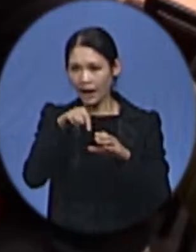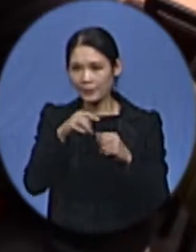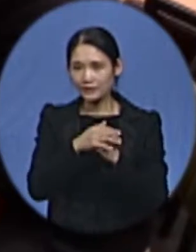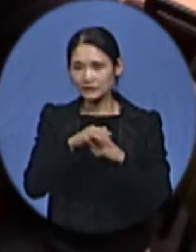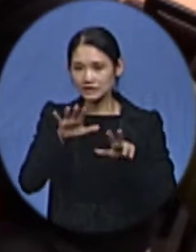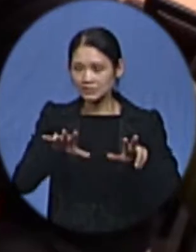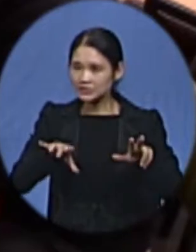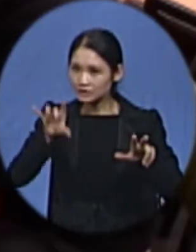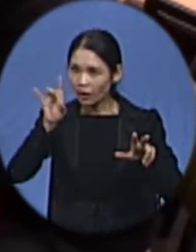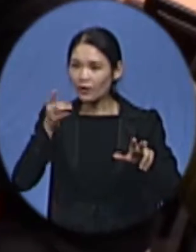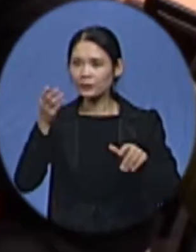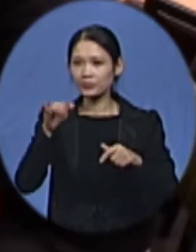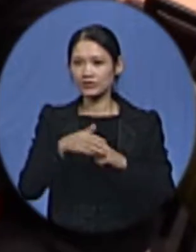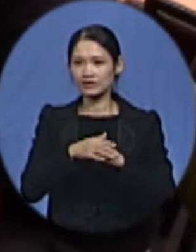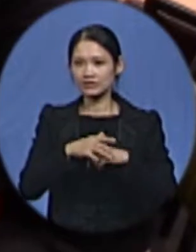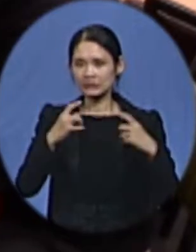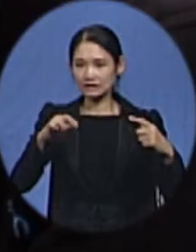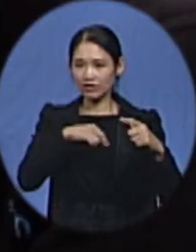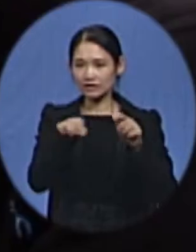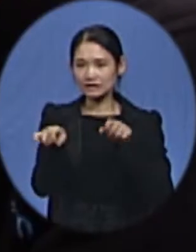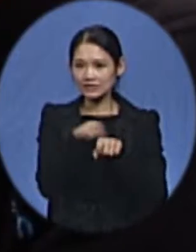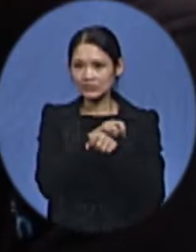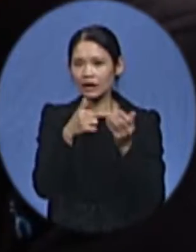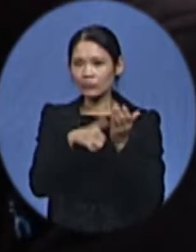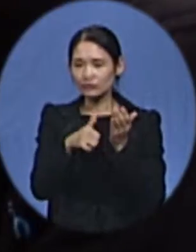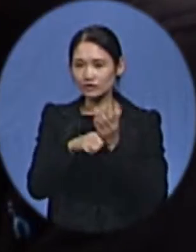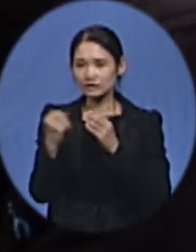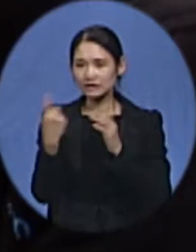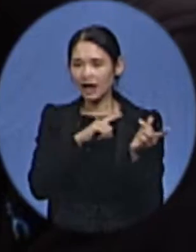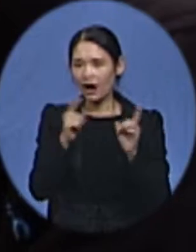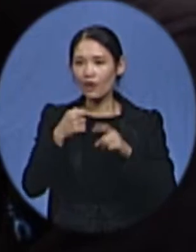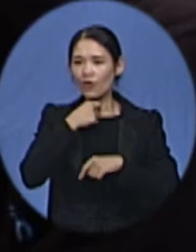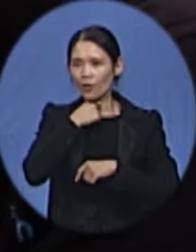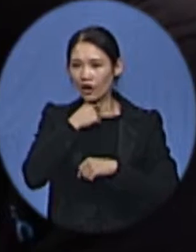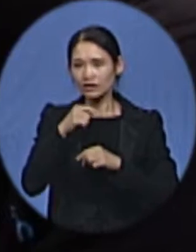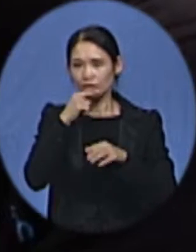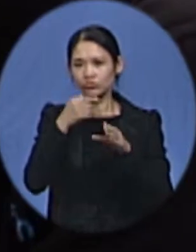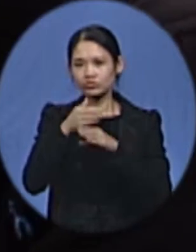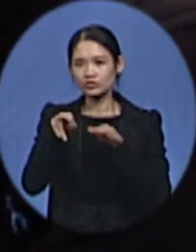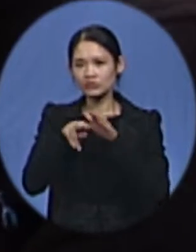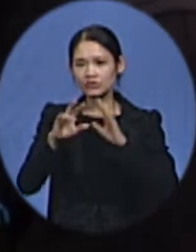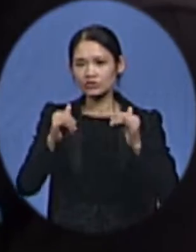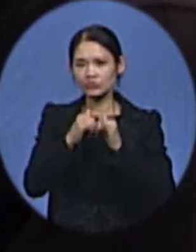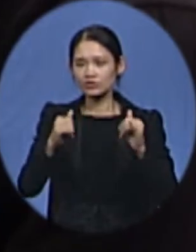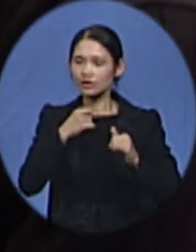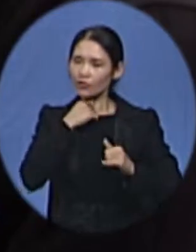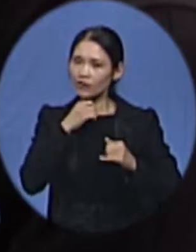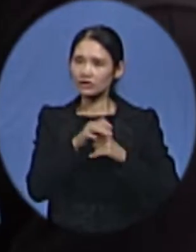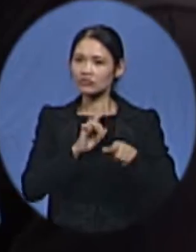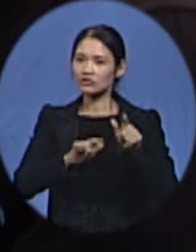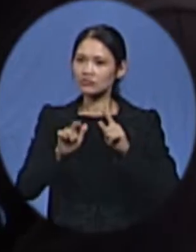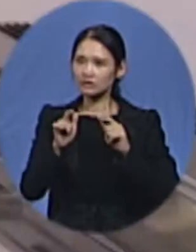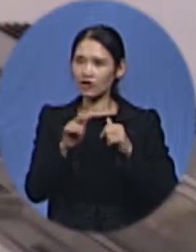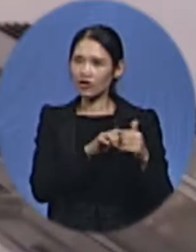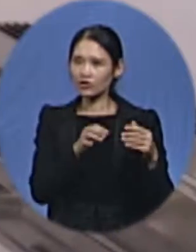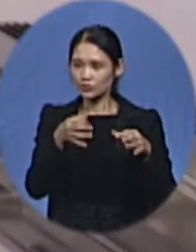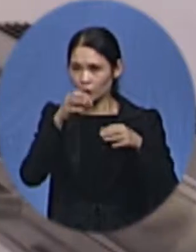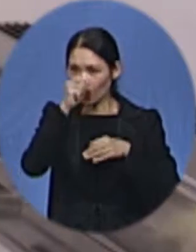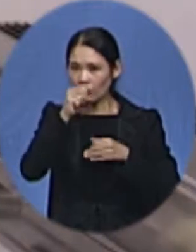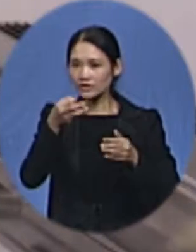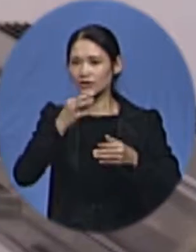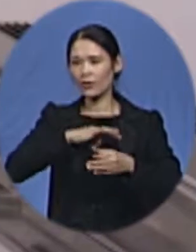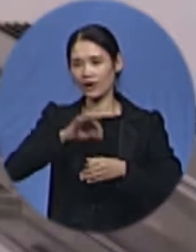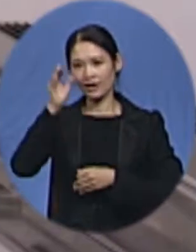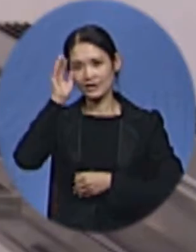초기 단계지만 지역의 특산품과 자활을 꿈꾸는 북한 이탈 주민의 열정이 더해져 상당한 시너지 효과를 낼